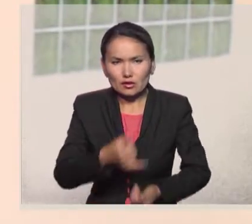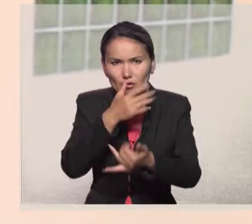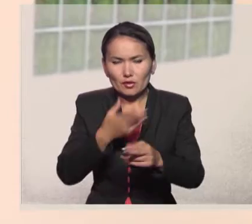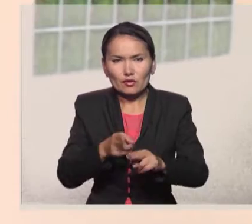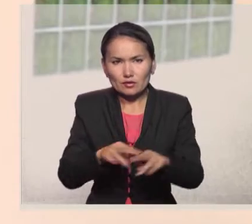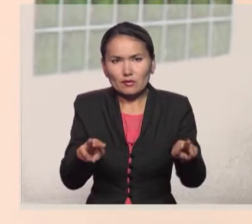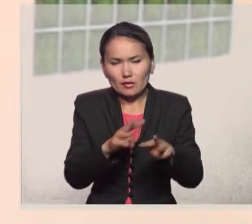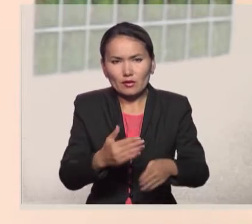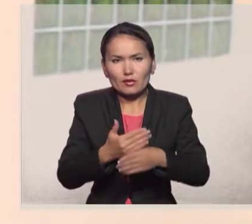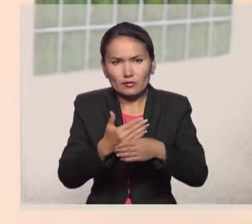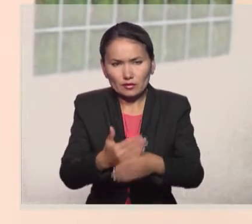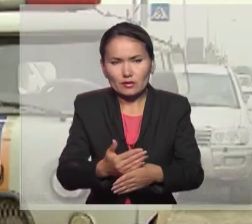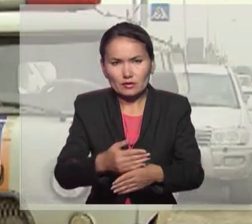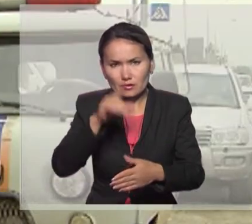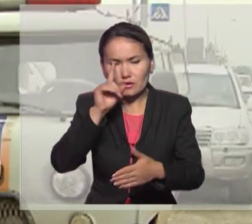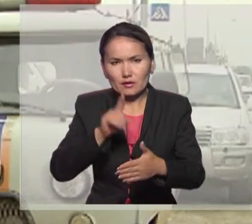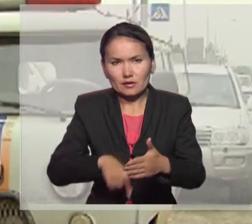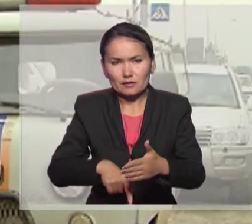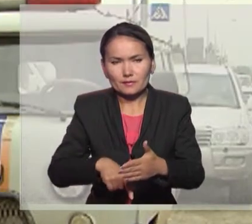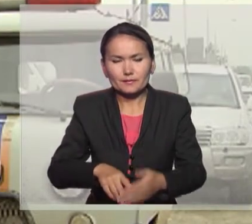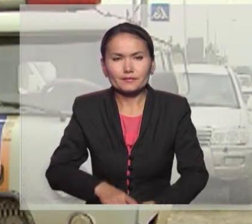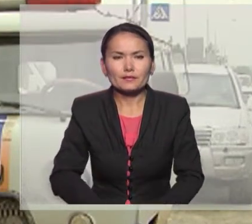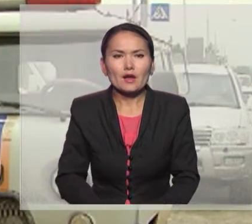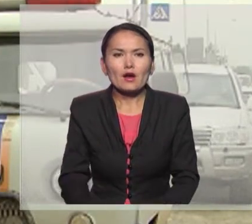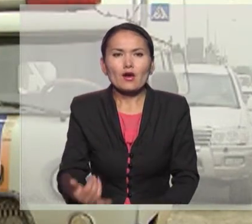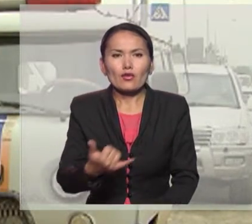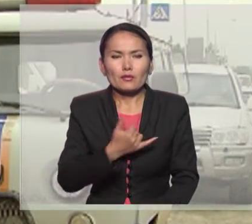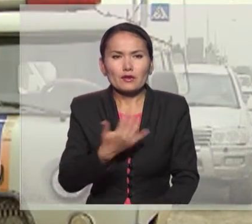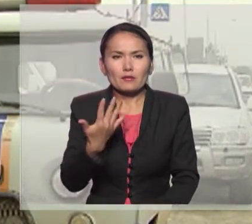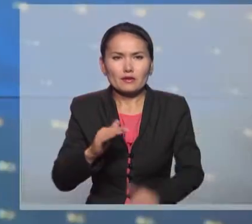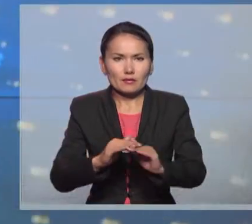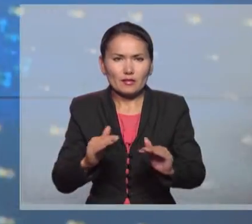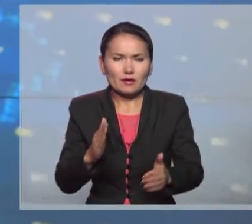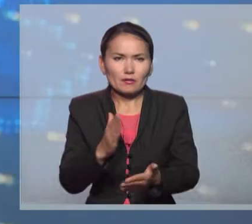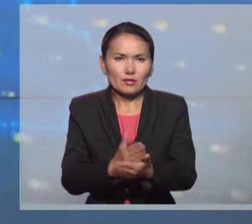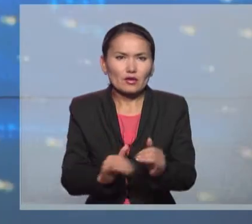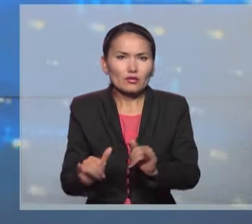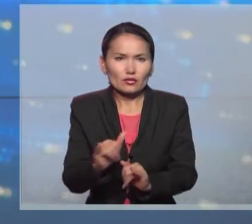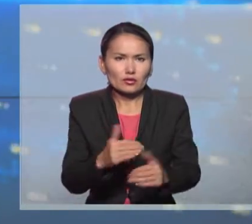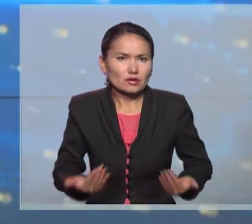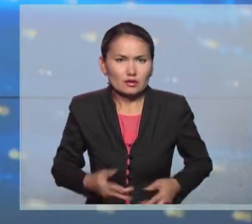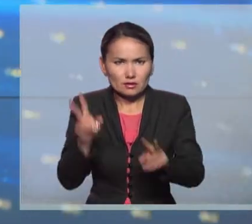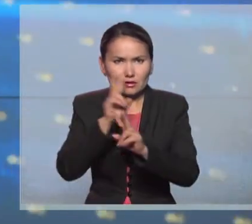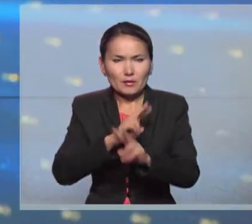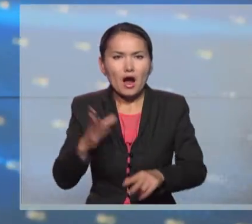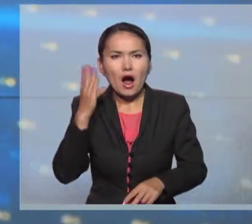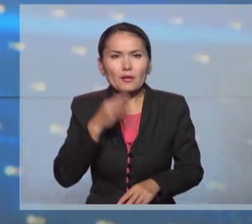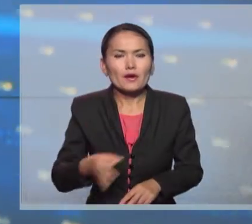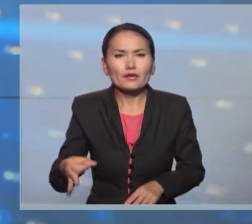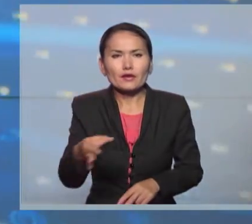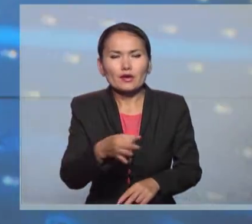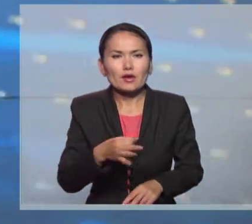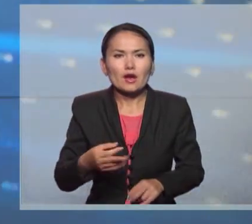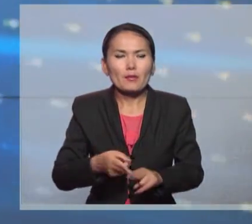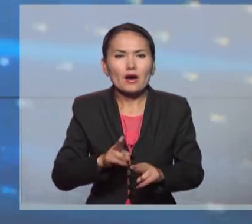қайда баратынымызды, бес баламен уже далада алған деп отырмын уже. Алматы облысындағы төтенше жағдайға